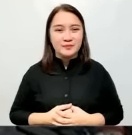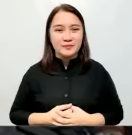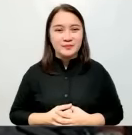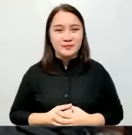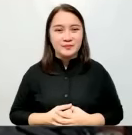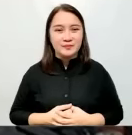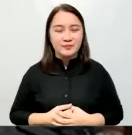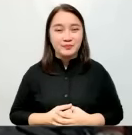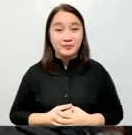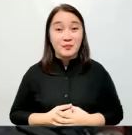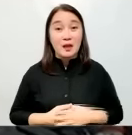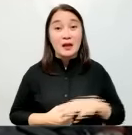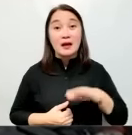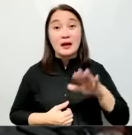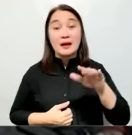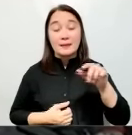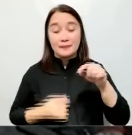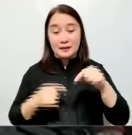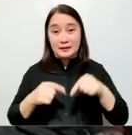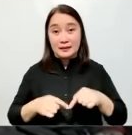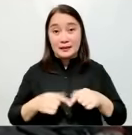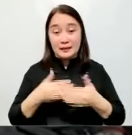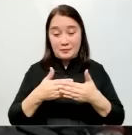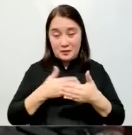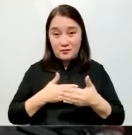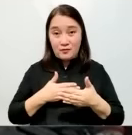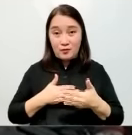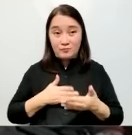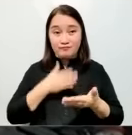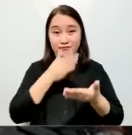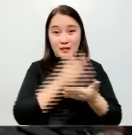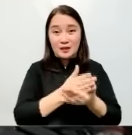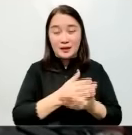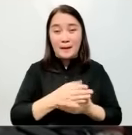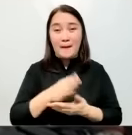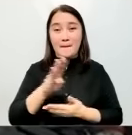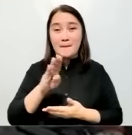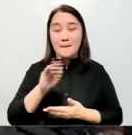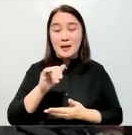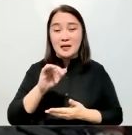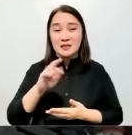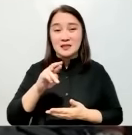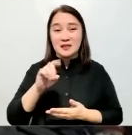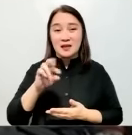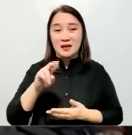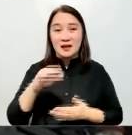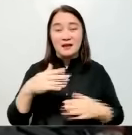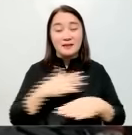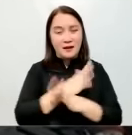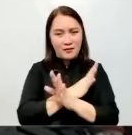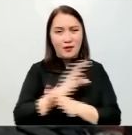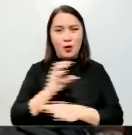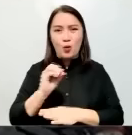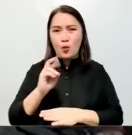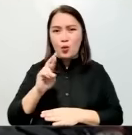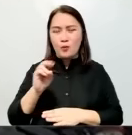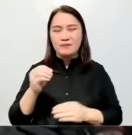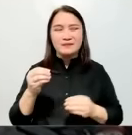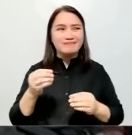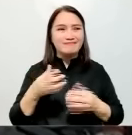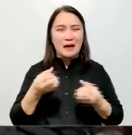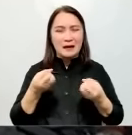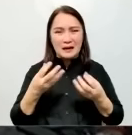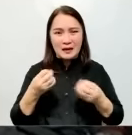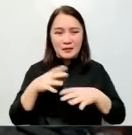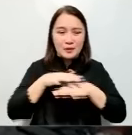Julius, bago kami makarating dito sa Barangay Masara, Maco, Davao de Oro, kaliwat ka ng landslides muna ang bubungad sa